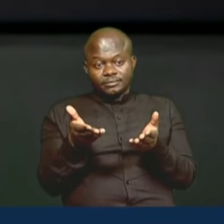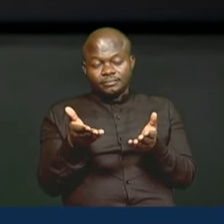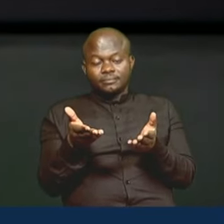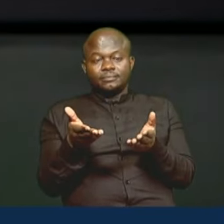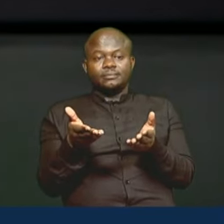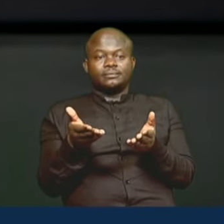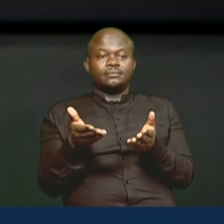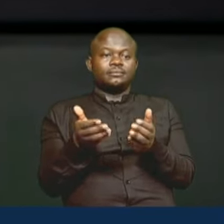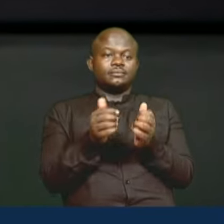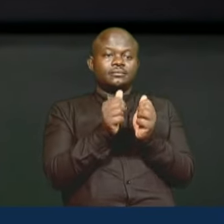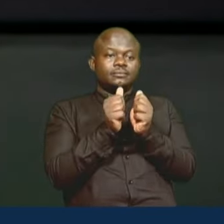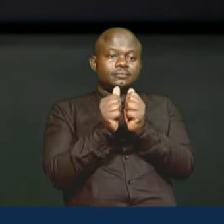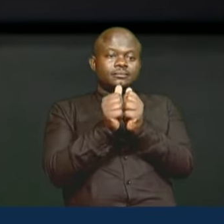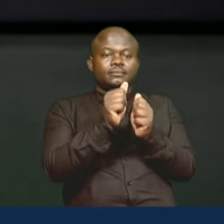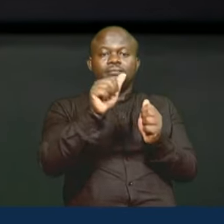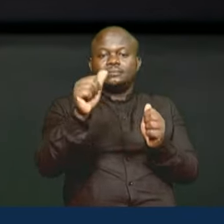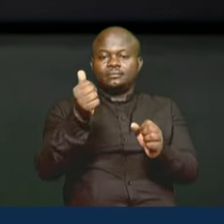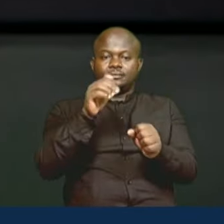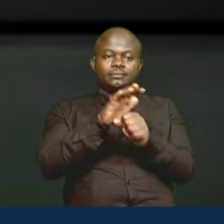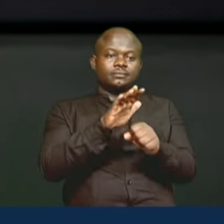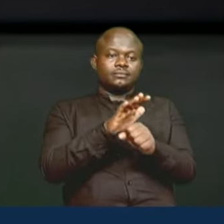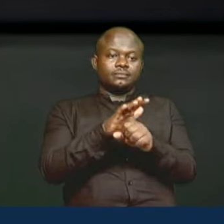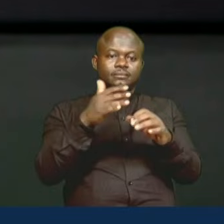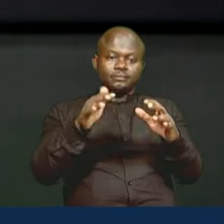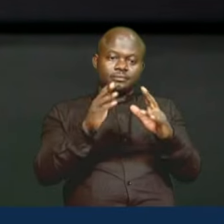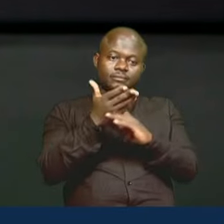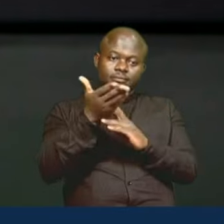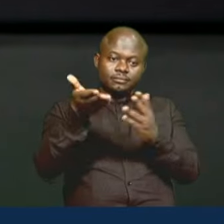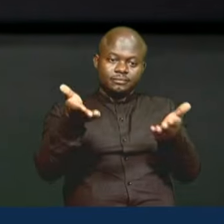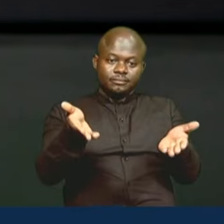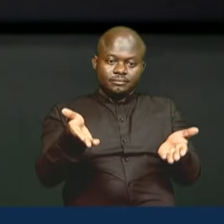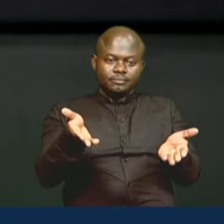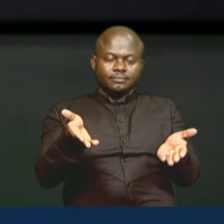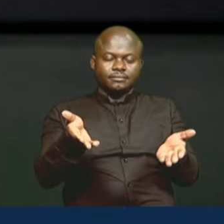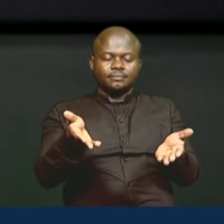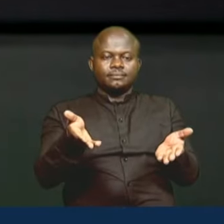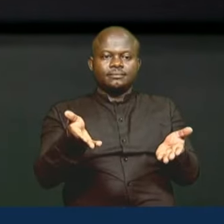ni z'abandi benshi bamaze kunyura aha,